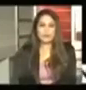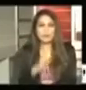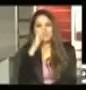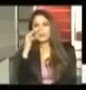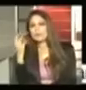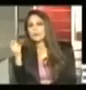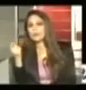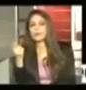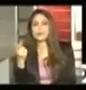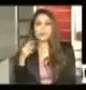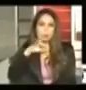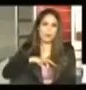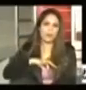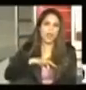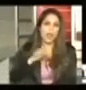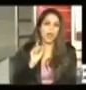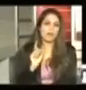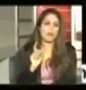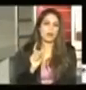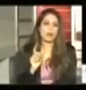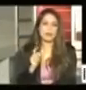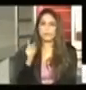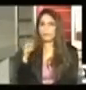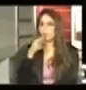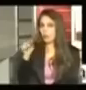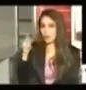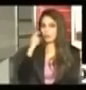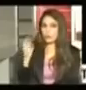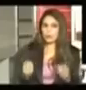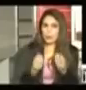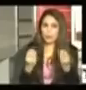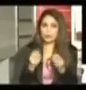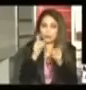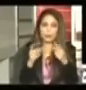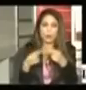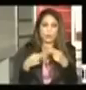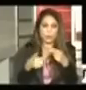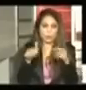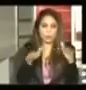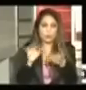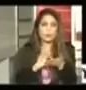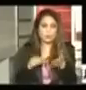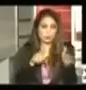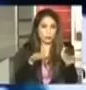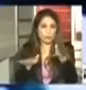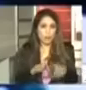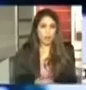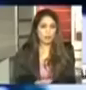בזה שתרוויח כסף ו... תגיד, שמעת משהו מסביבתו של ראש הממשלה, משרד ראש הממשלה,